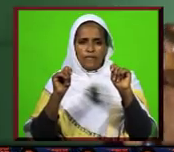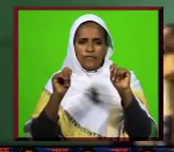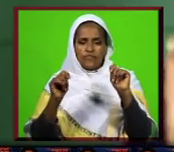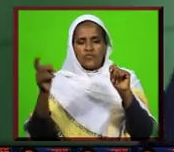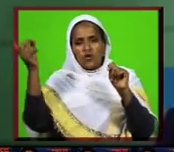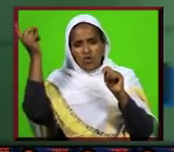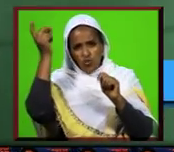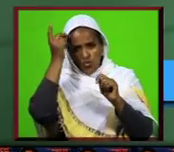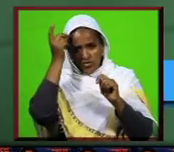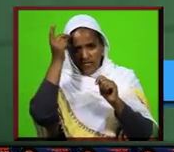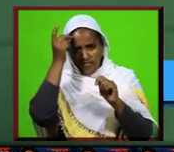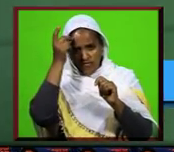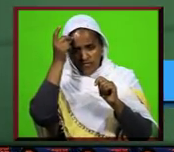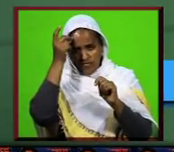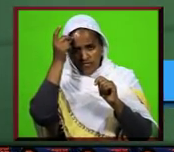ዮሴፍ